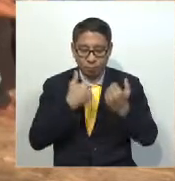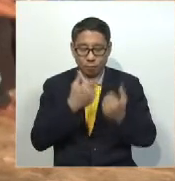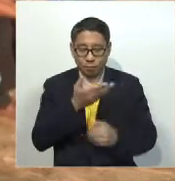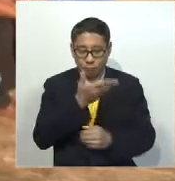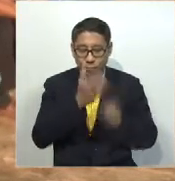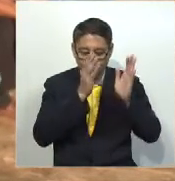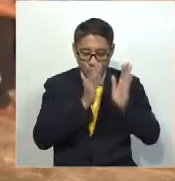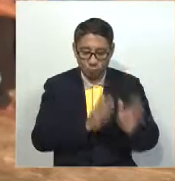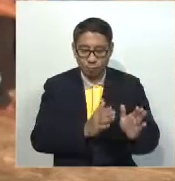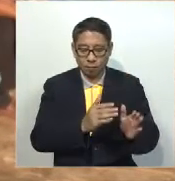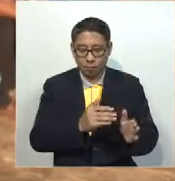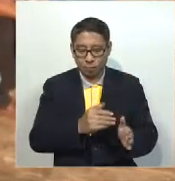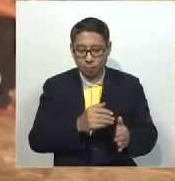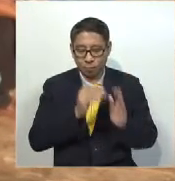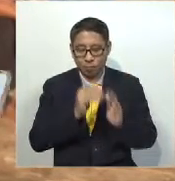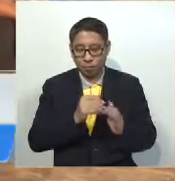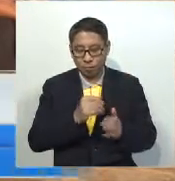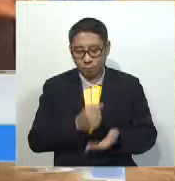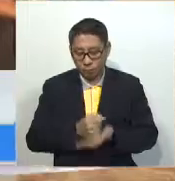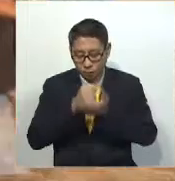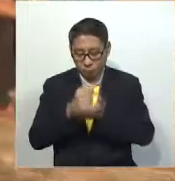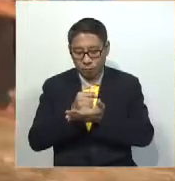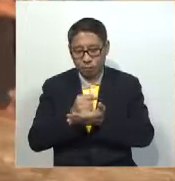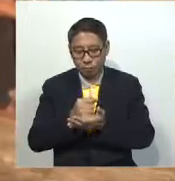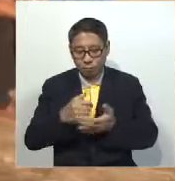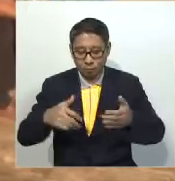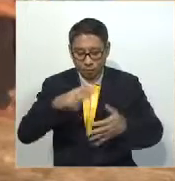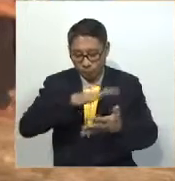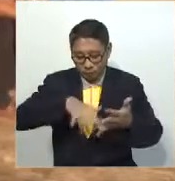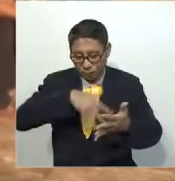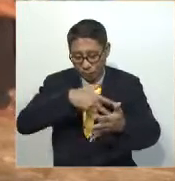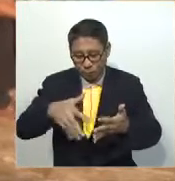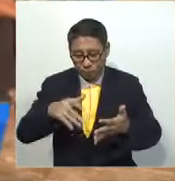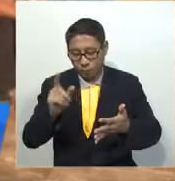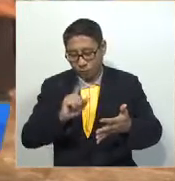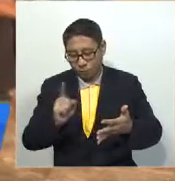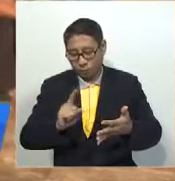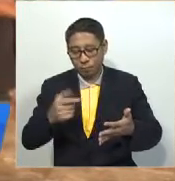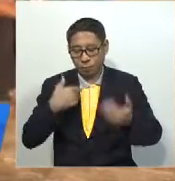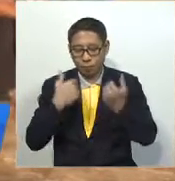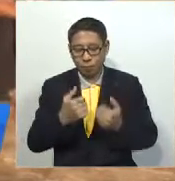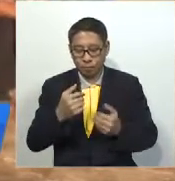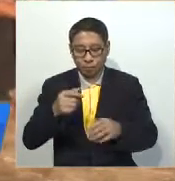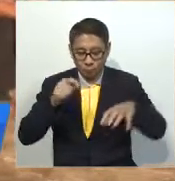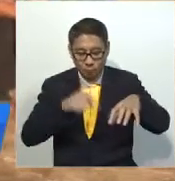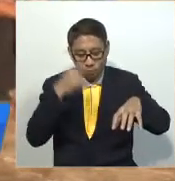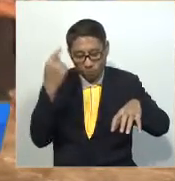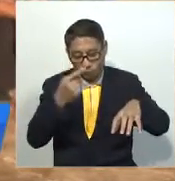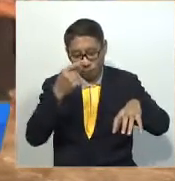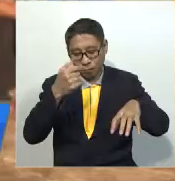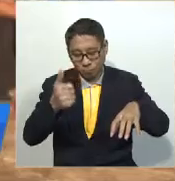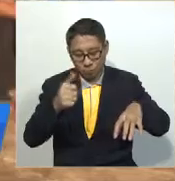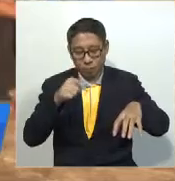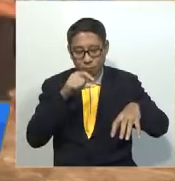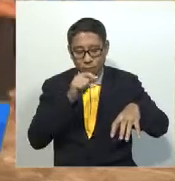ขอเจ้าที่ทางภูมิสถาปัตย์เพื่อที่จะมาวางผังบริเวณว่าส่วนไหนที่จะให้มาท่องเที่ยวได้นะครับส่ว